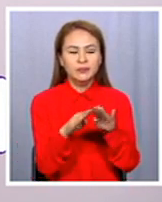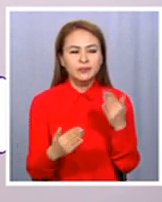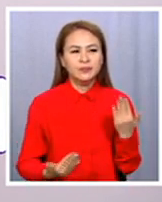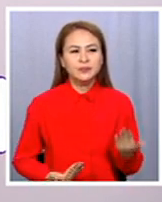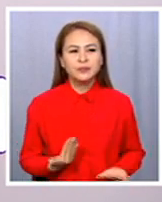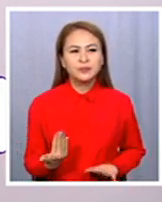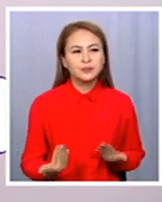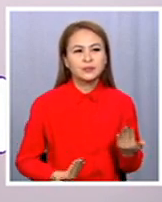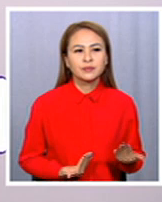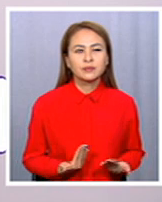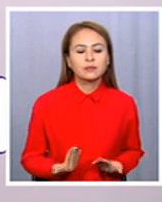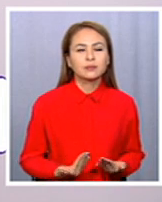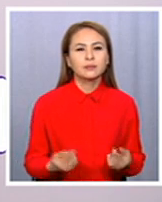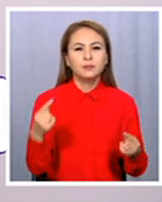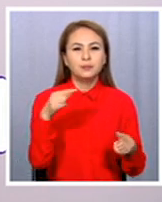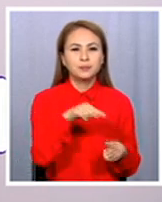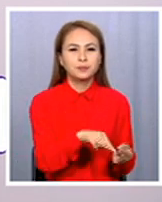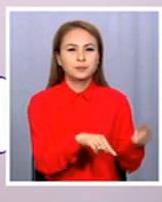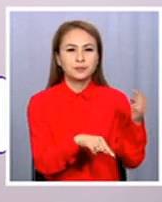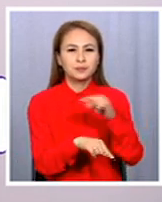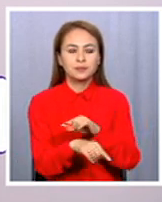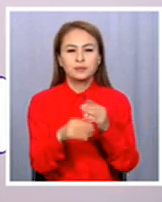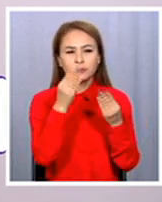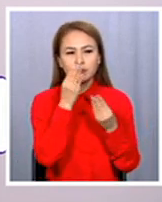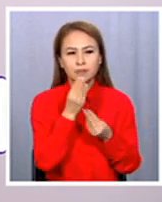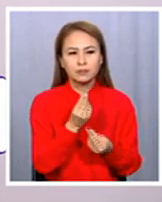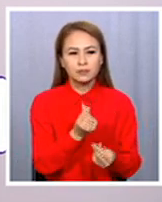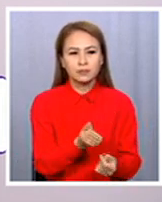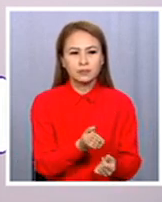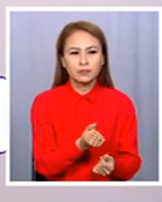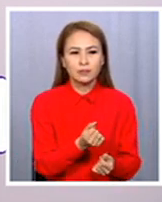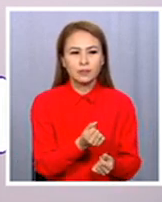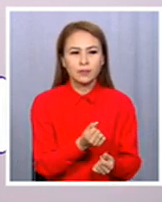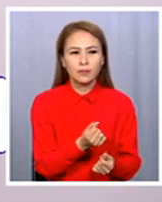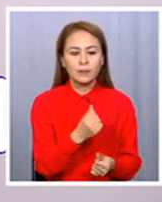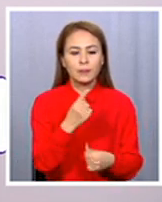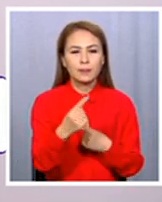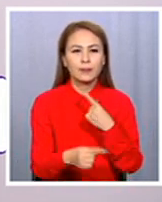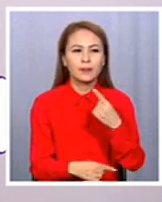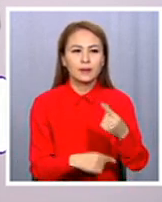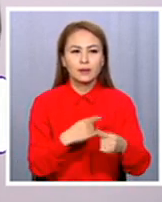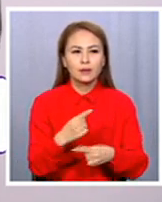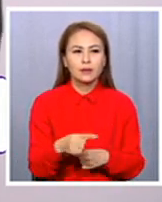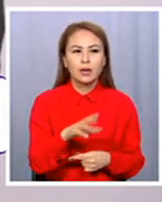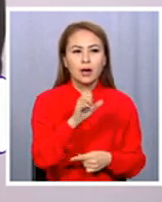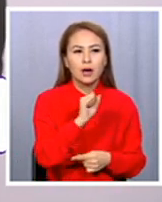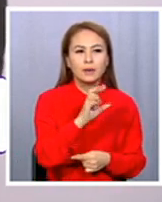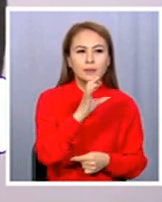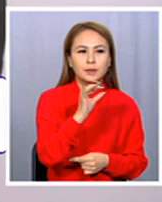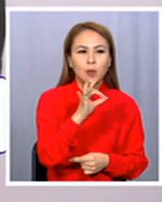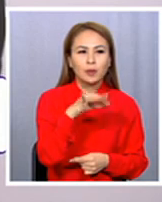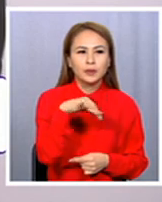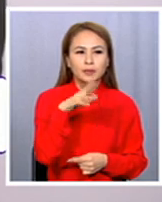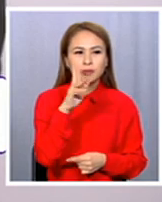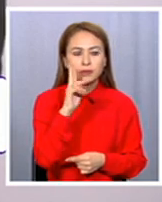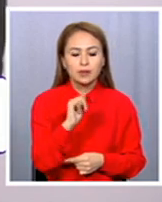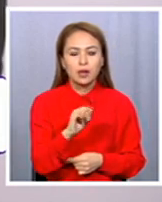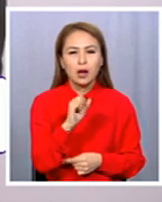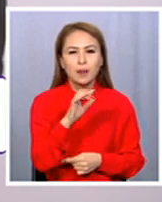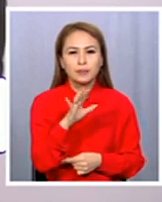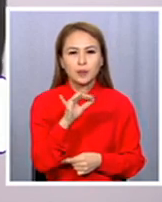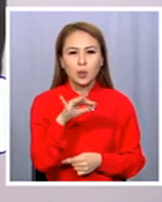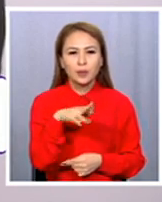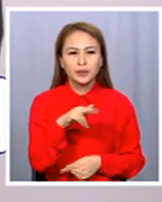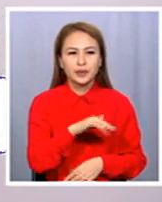тірі ағзалардың бір-біріне әсері. Ал келесі сіздерге абиотикалық факторлар берілген. Абиотикалық